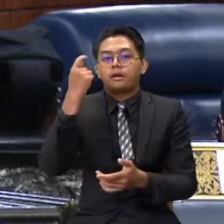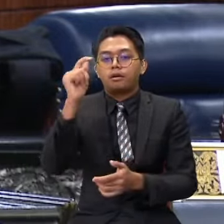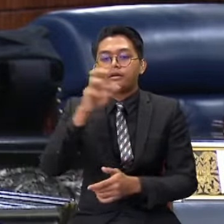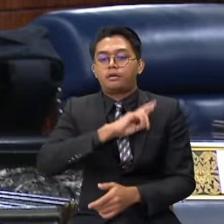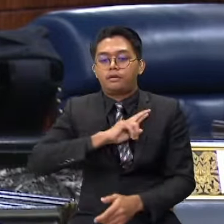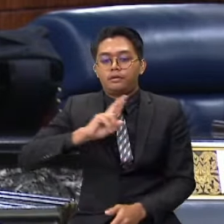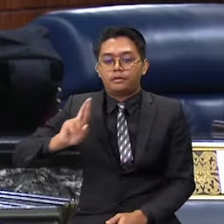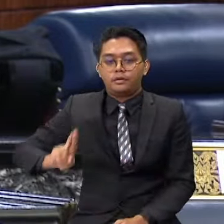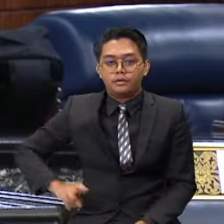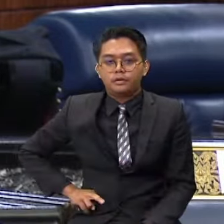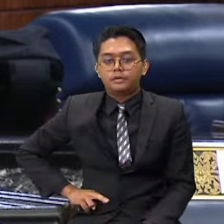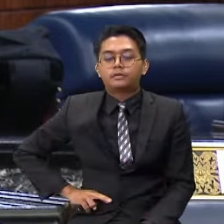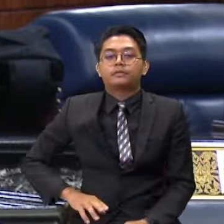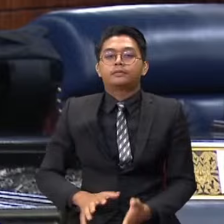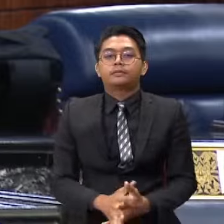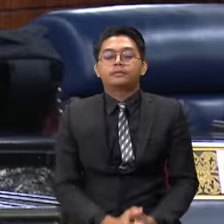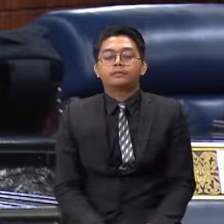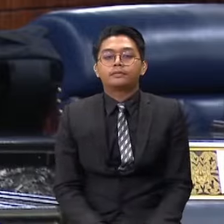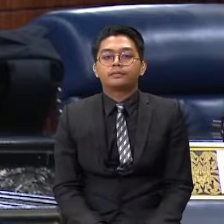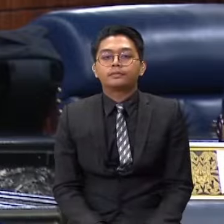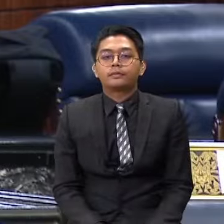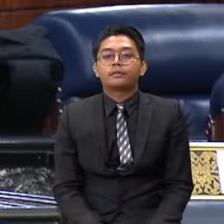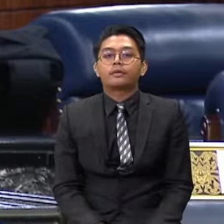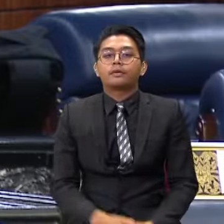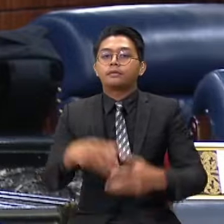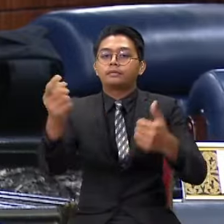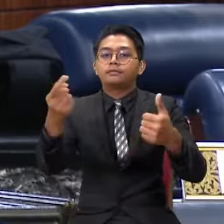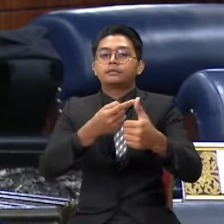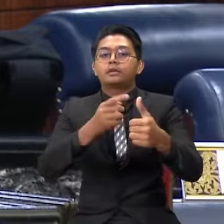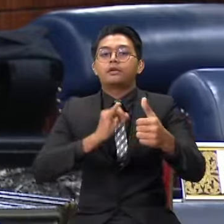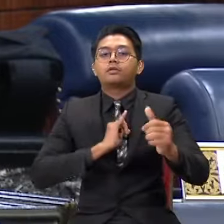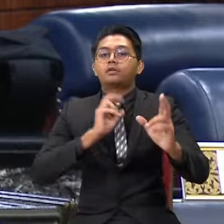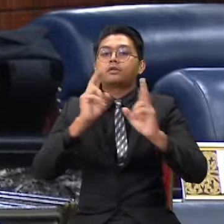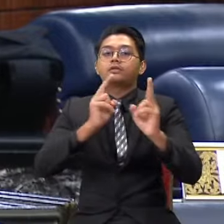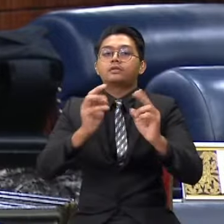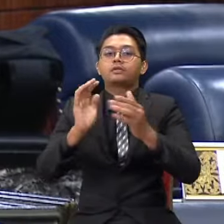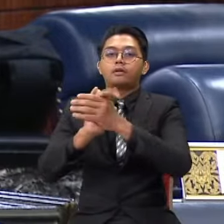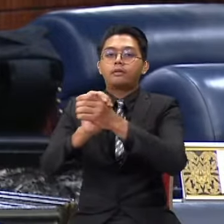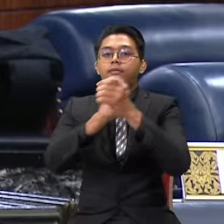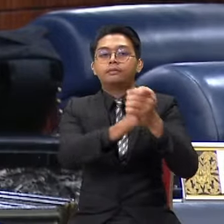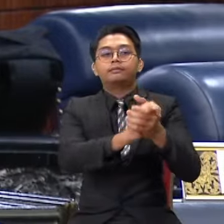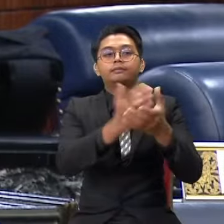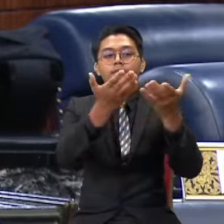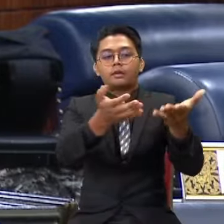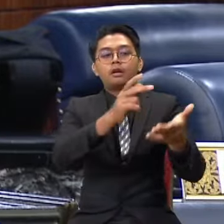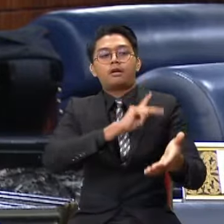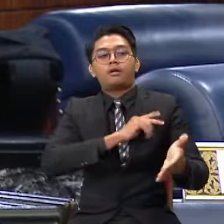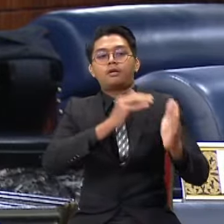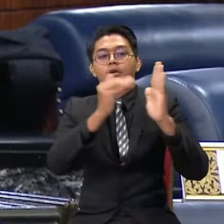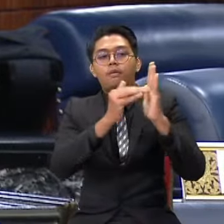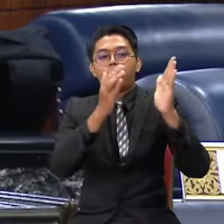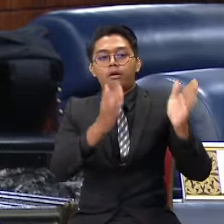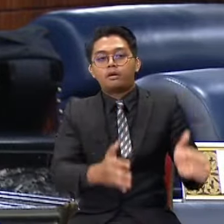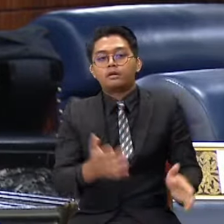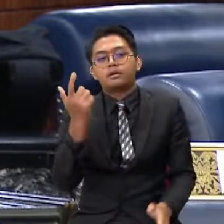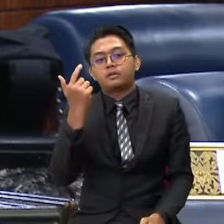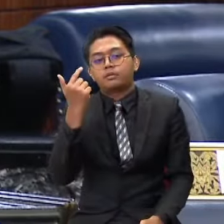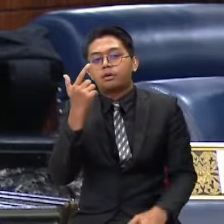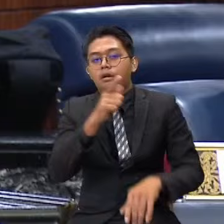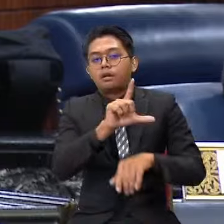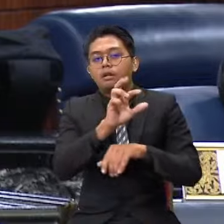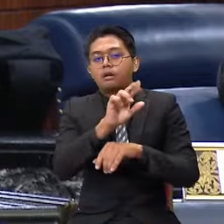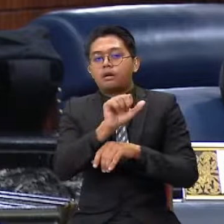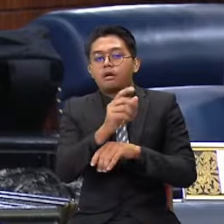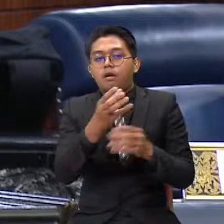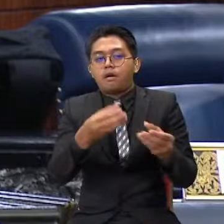padura yang di-pertuan agong pertama sekali Saya ingin ucapkan tahniah kepada ketua pembangkang larut kerana semalam memberi satu